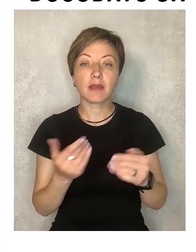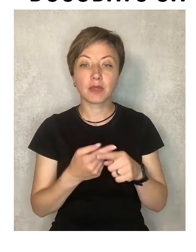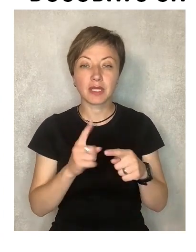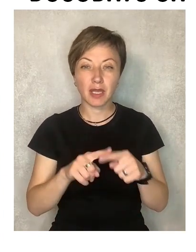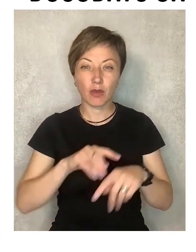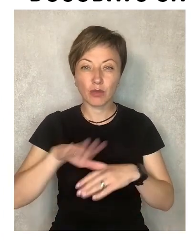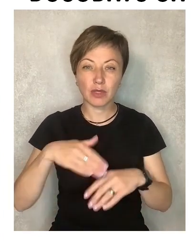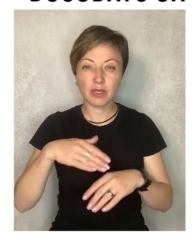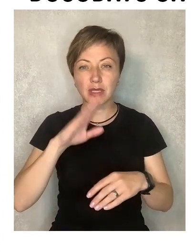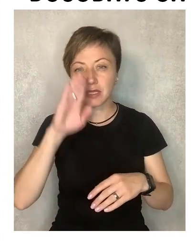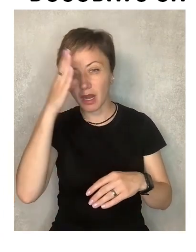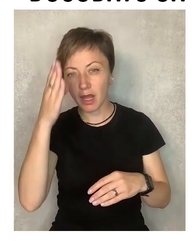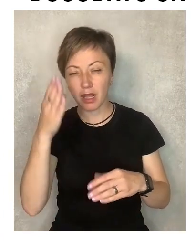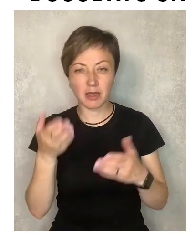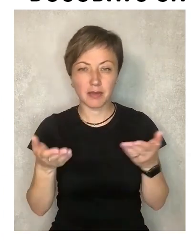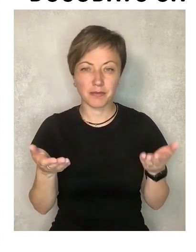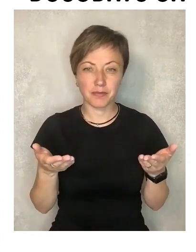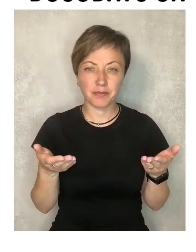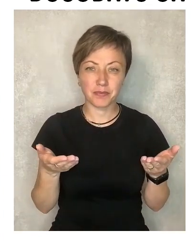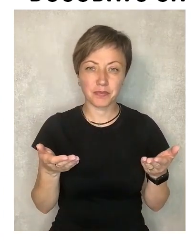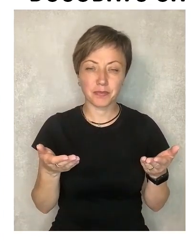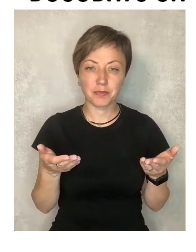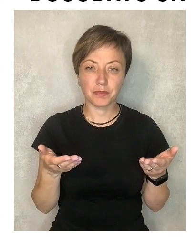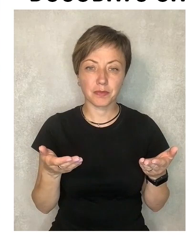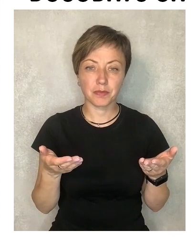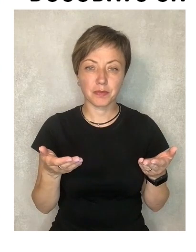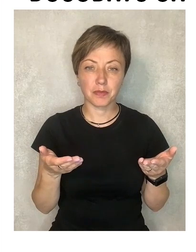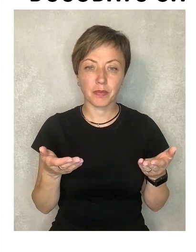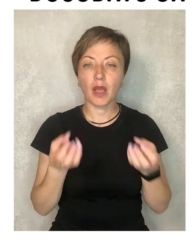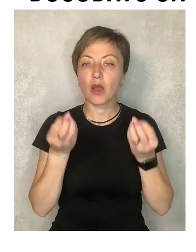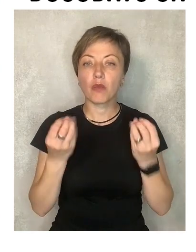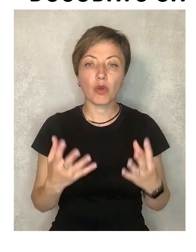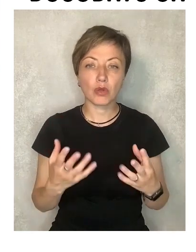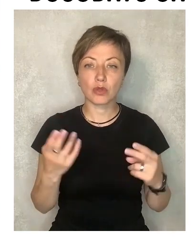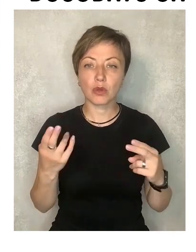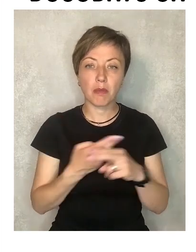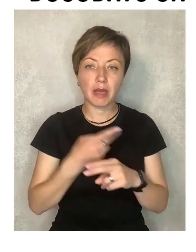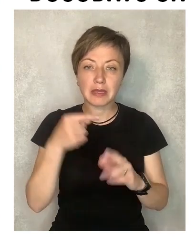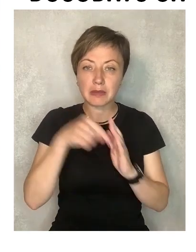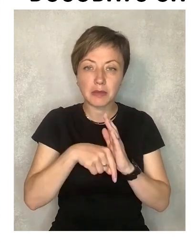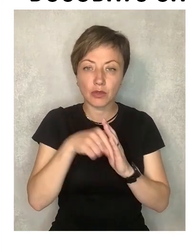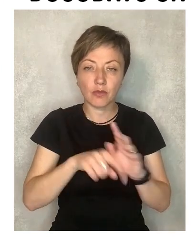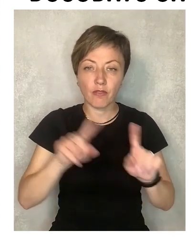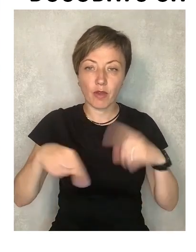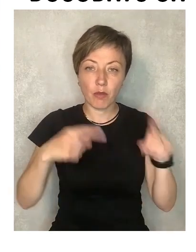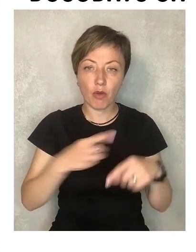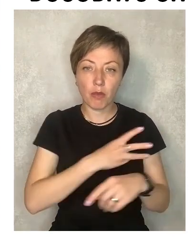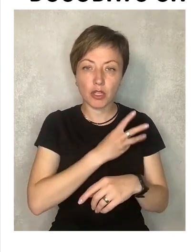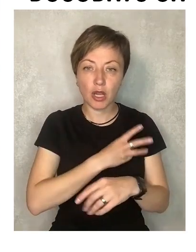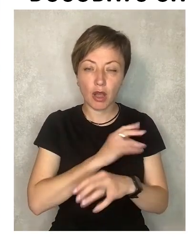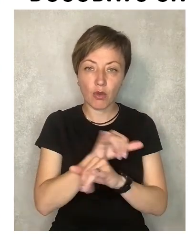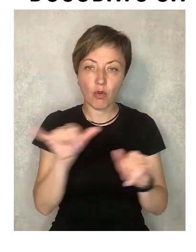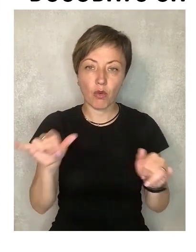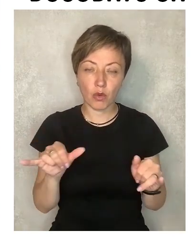зради, типу, я не знаю, ну, просто неконструктивних якихось вимог чи просто бажання в когось там